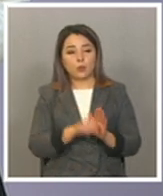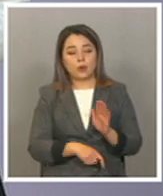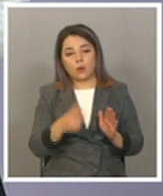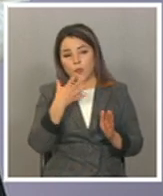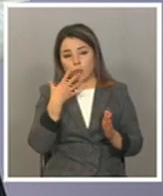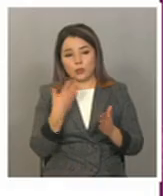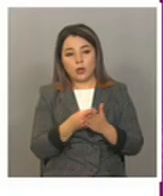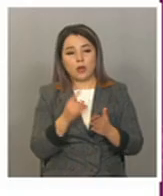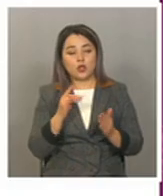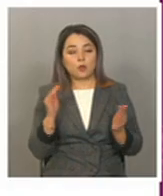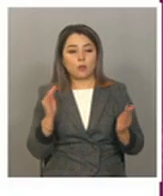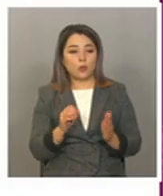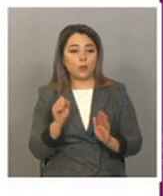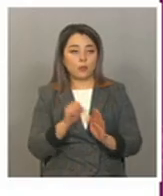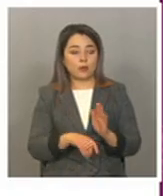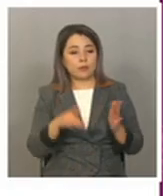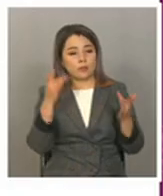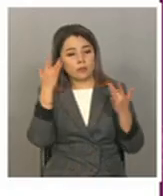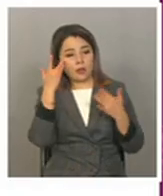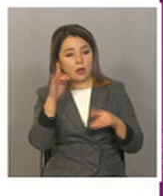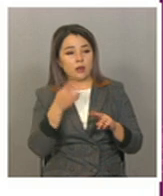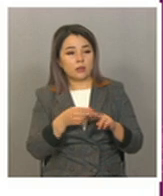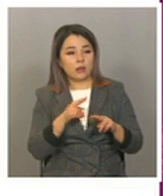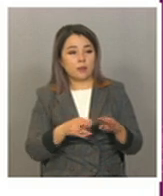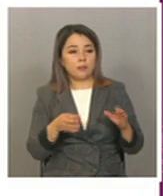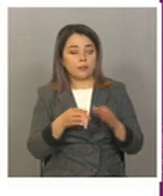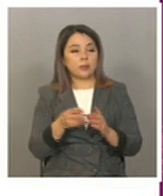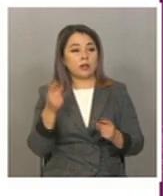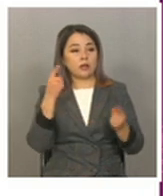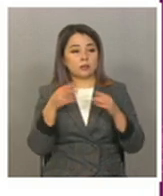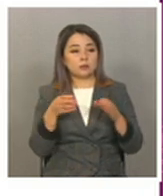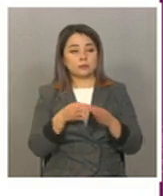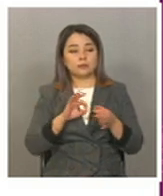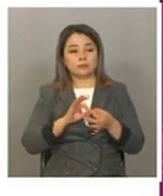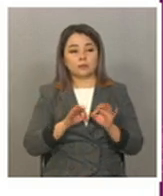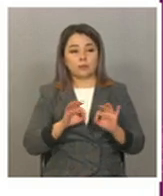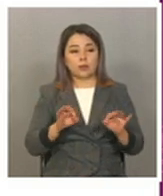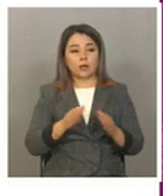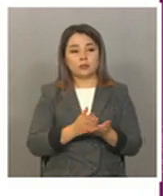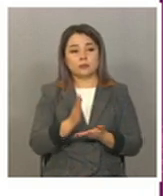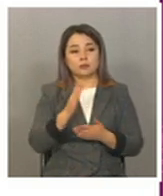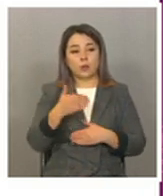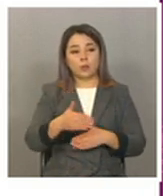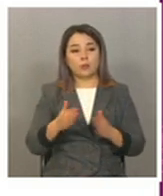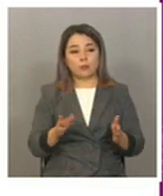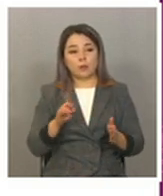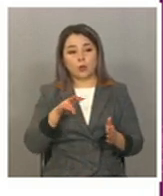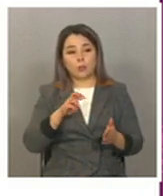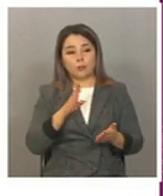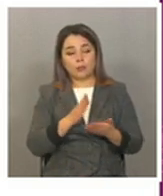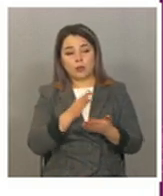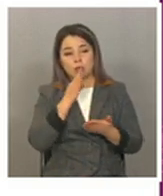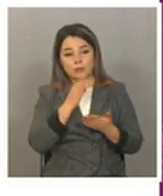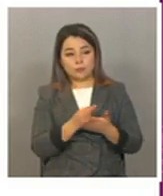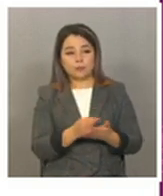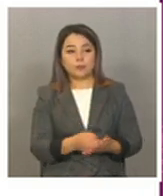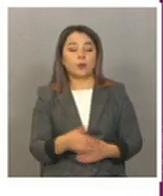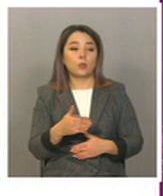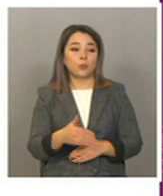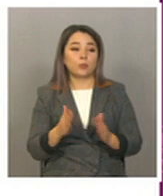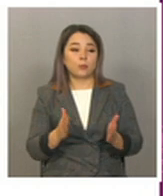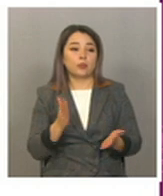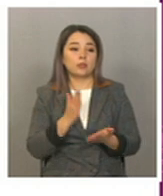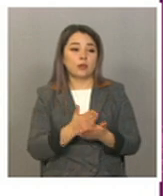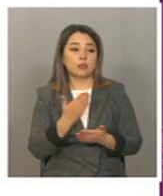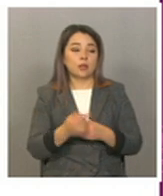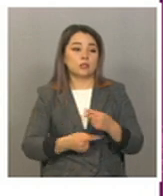собственного ребенка. Ребята, переходим к анализу произведения. Стратегия «Кубик Блума». Куб имеет